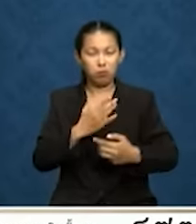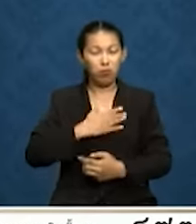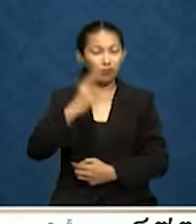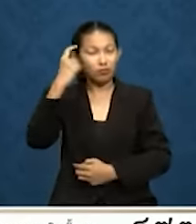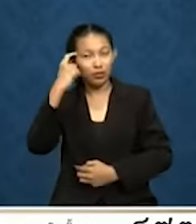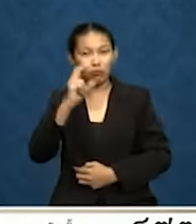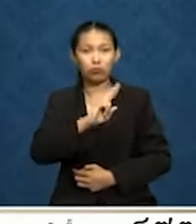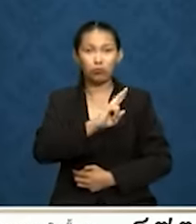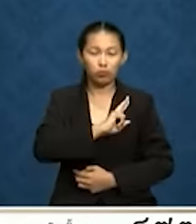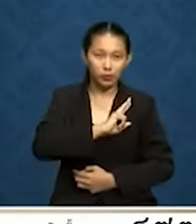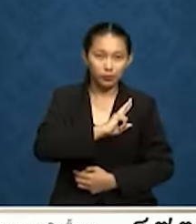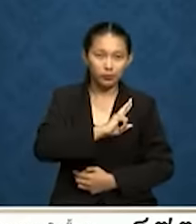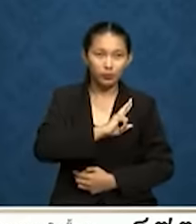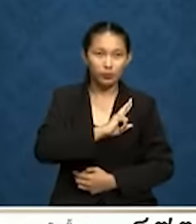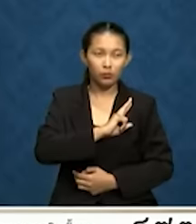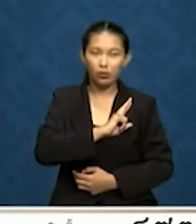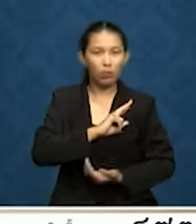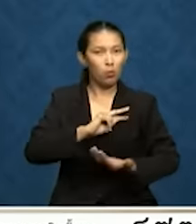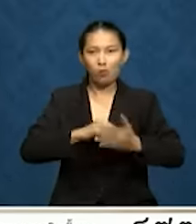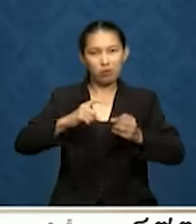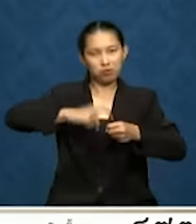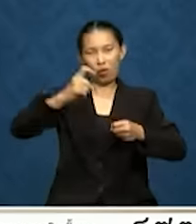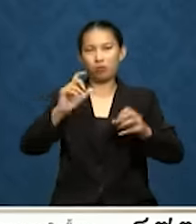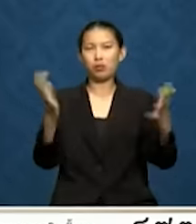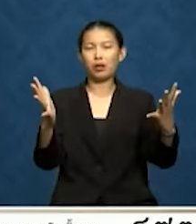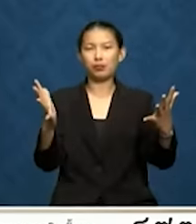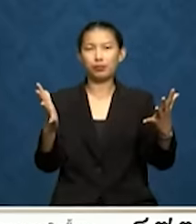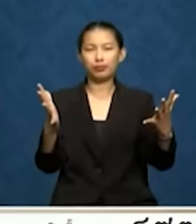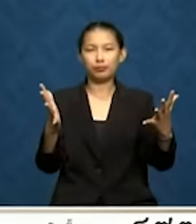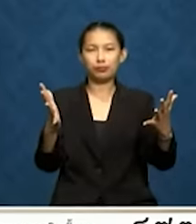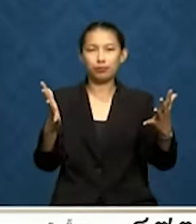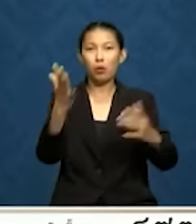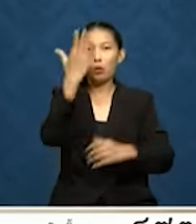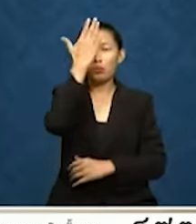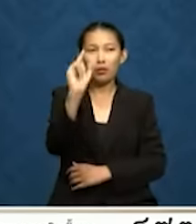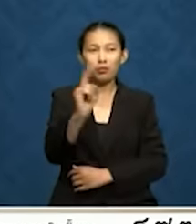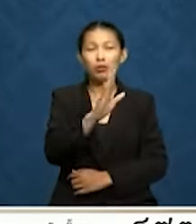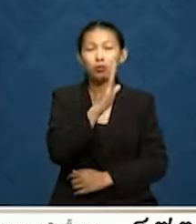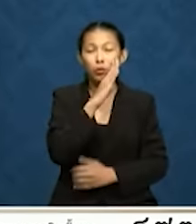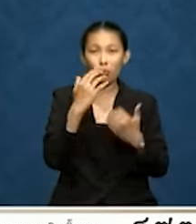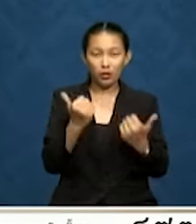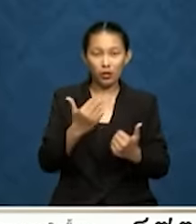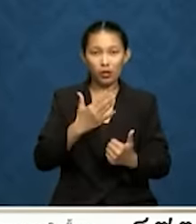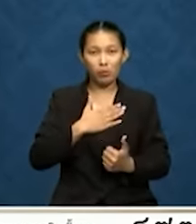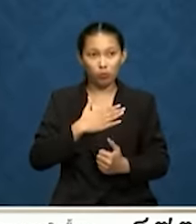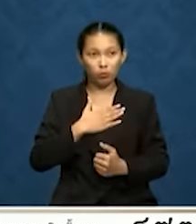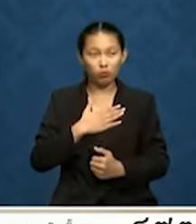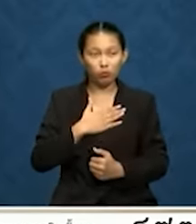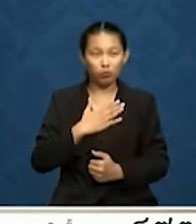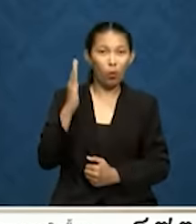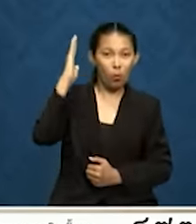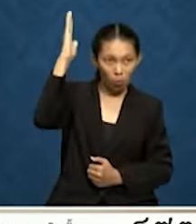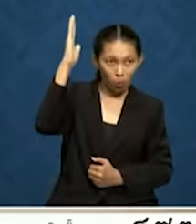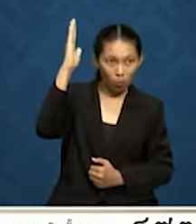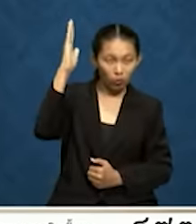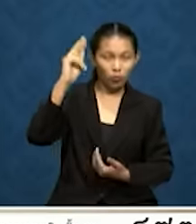ผมเองผมจะไม่ยอมถอนถึงแม้ว่าวันนี้ผมจะเป็นคนโหวตเป็น